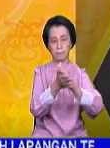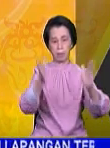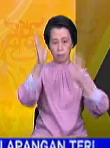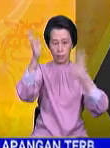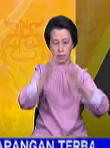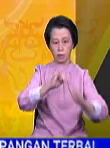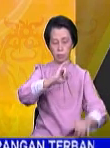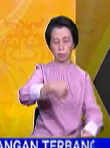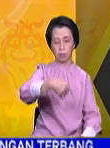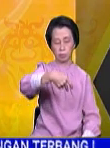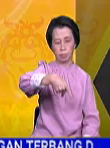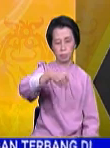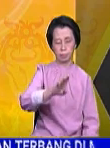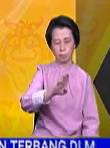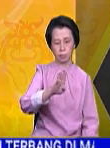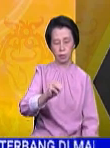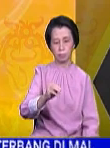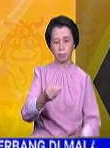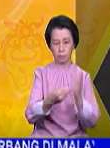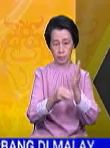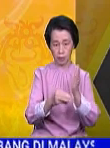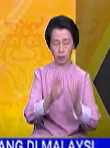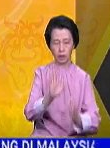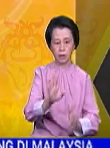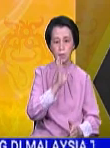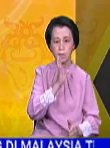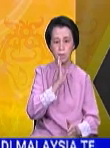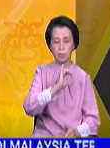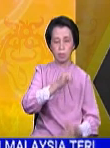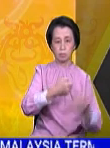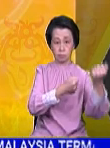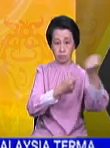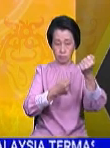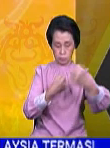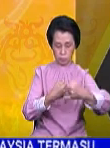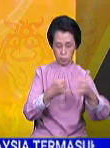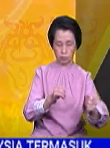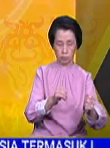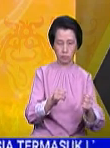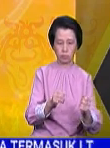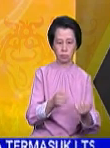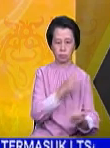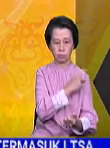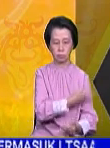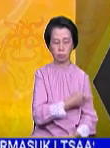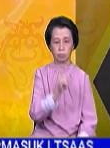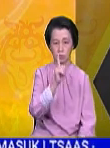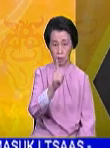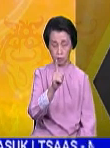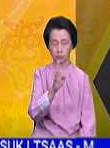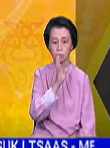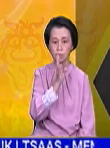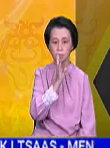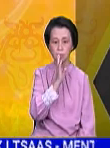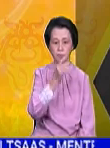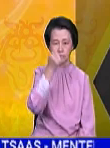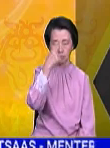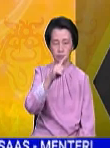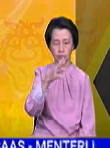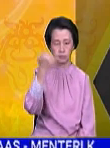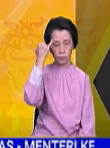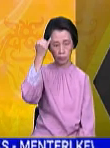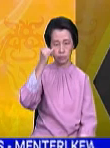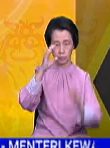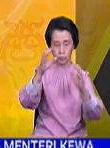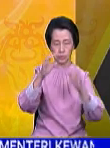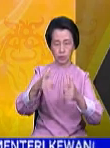Malaysia JBPM Zon Miri. Menurut Ketua JBPM Zon Miri, Penguasa Bomba Kanan 1, Lau Poh Kiong, inisiatif